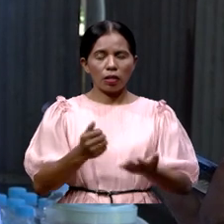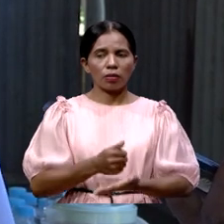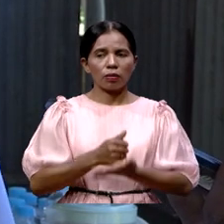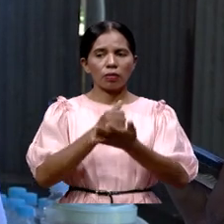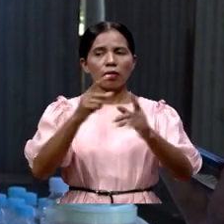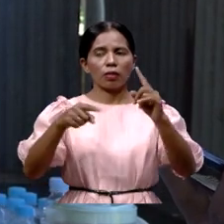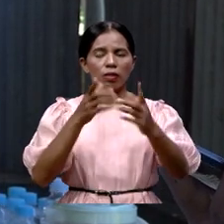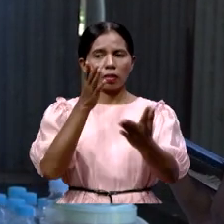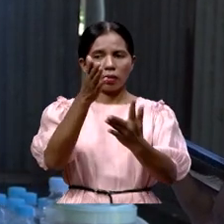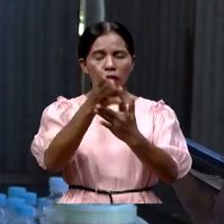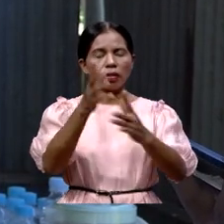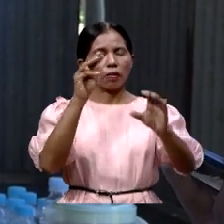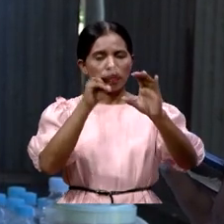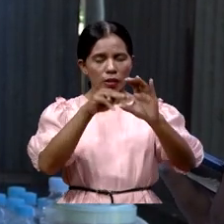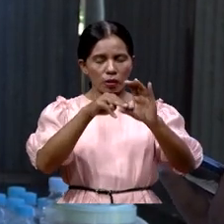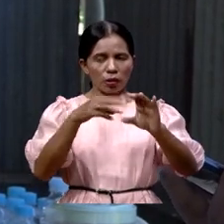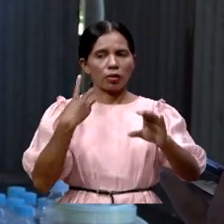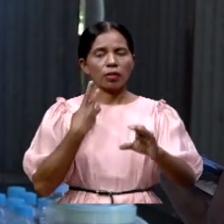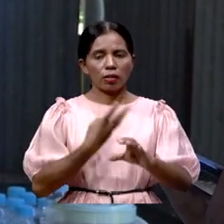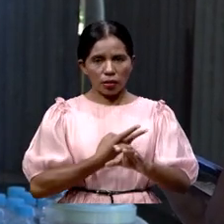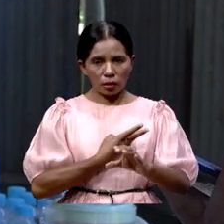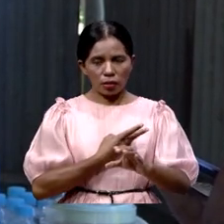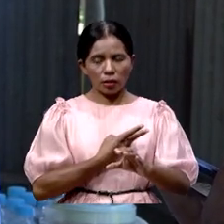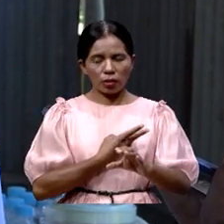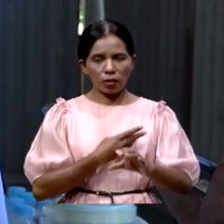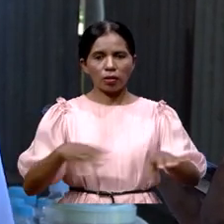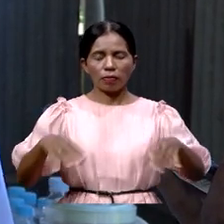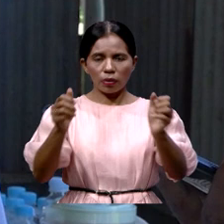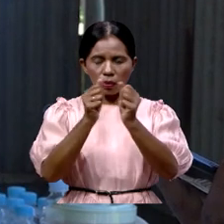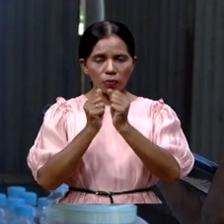ne tama iha merkadu ita se coopera ho